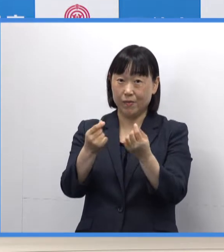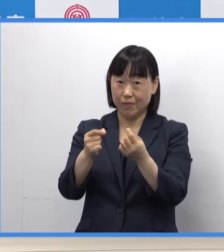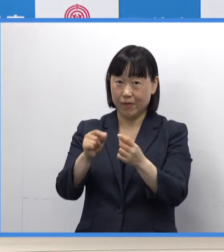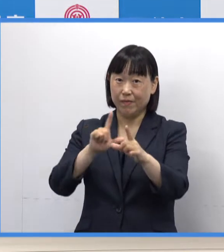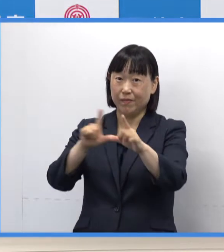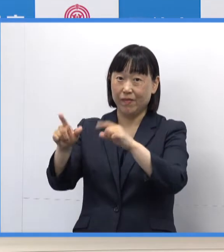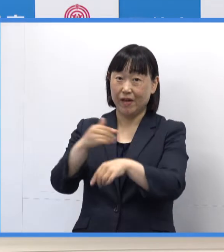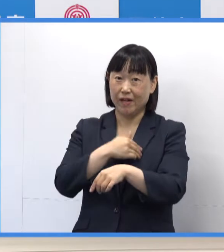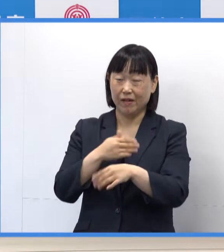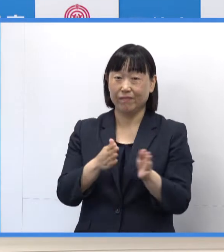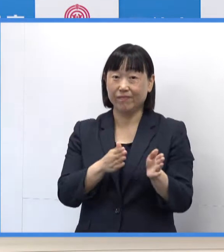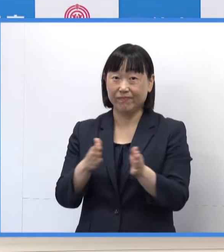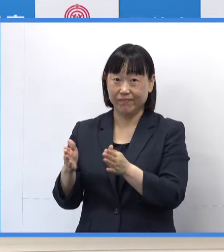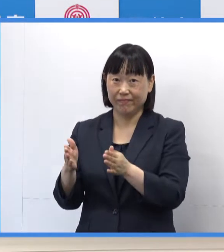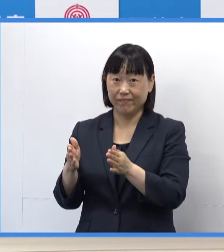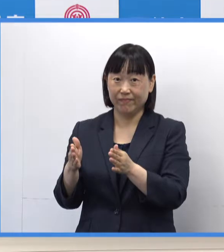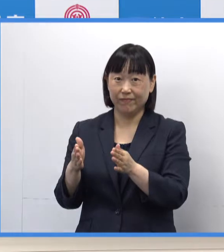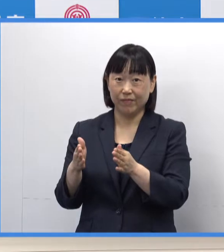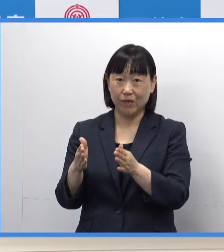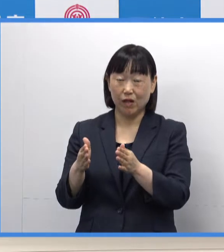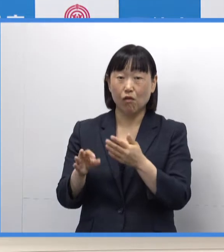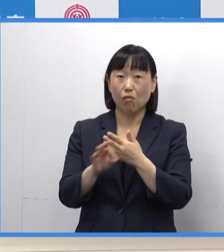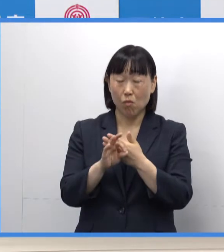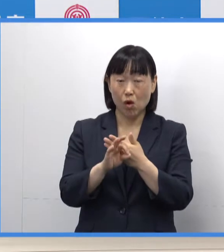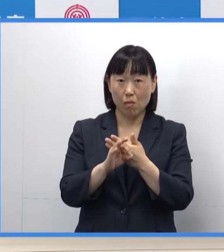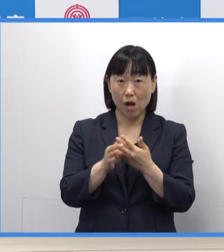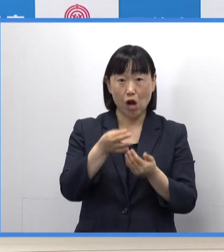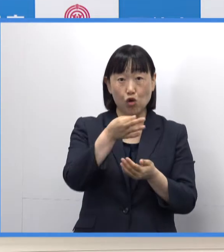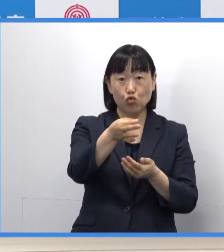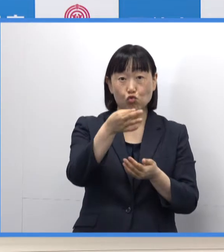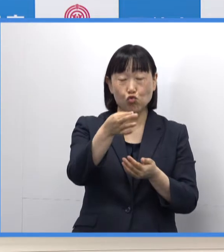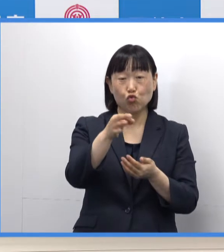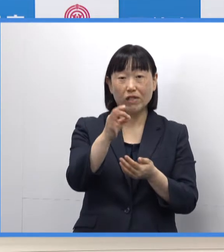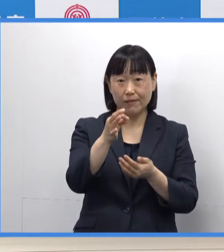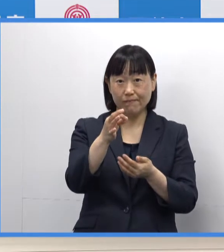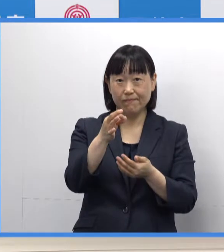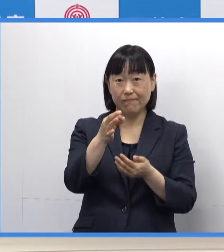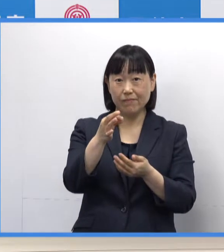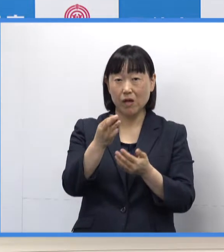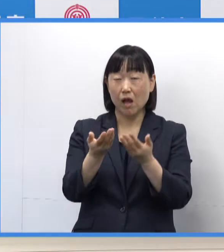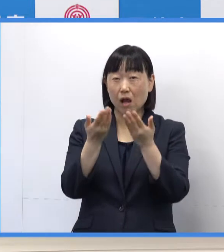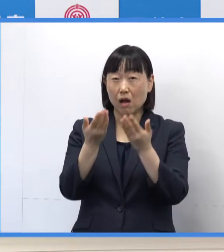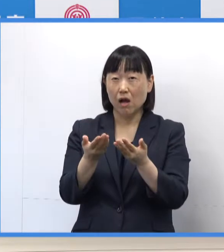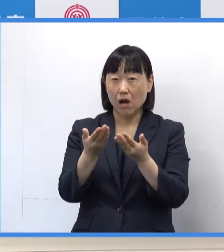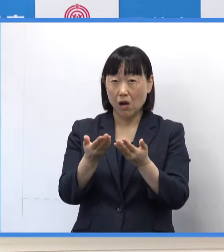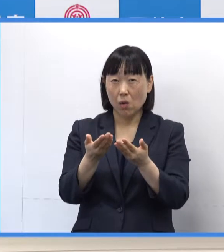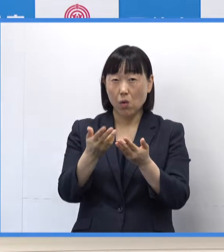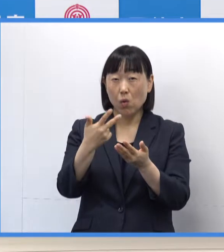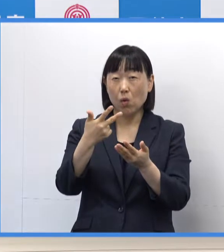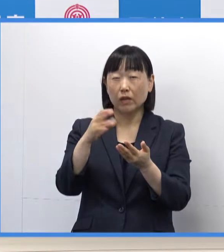ができるようにしました。各種給付金制度、就学資金や